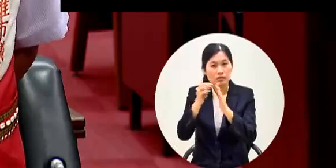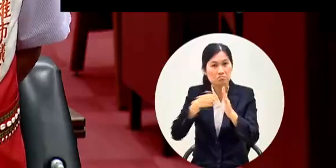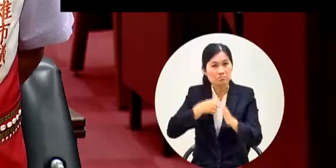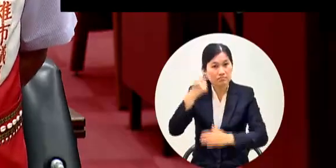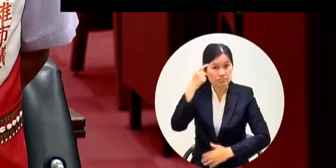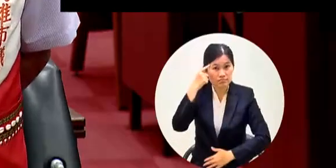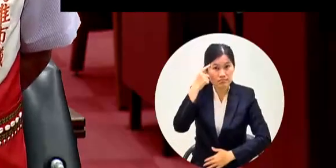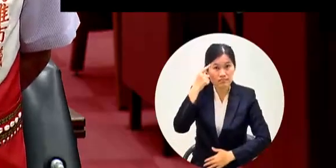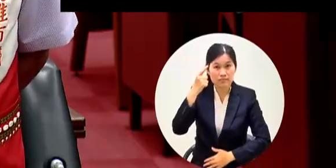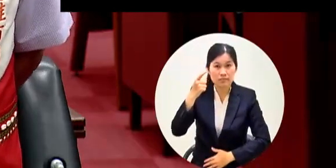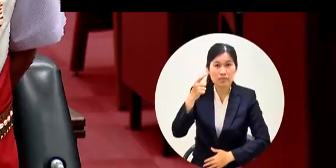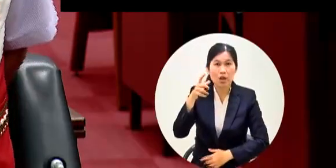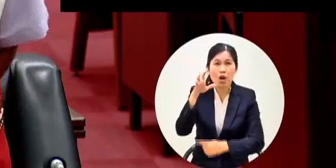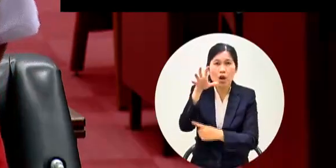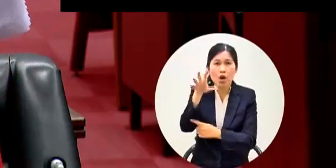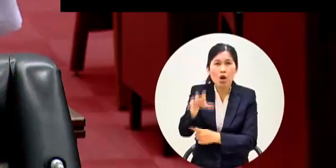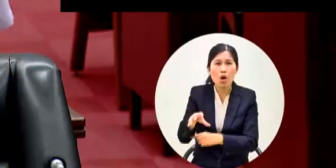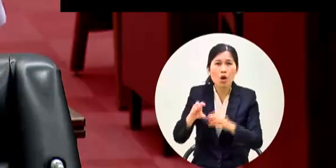位，